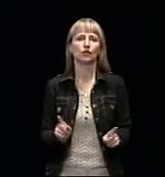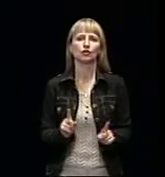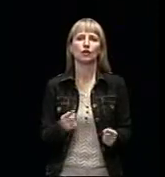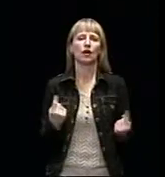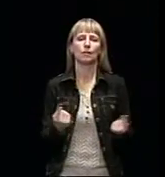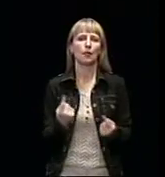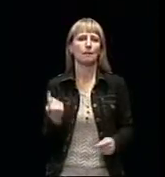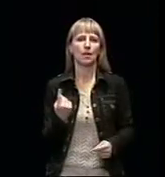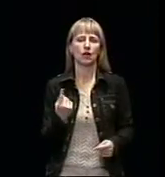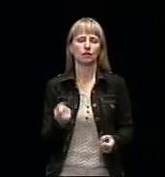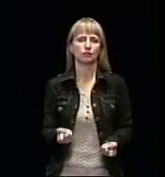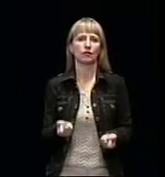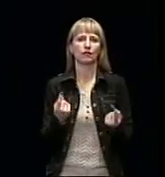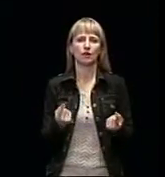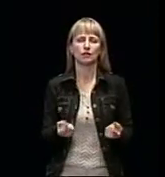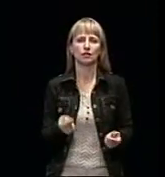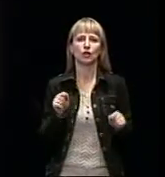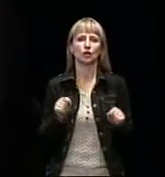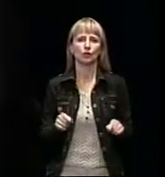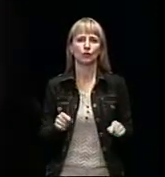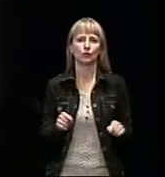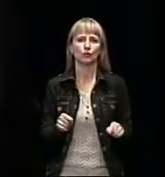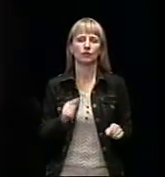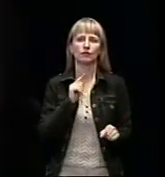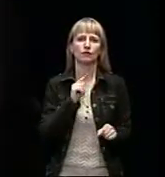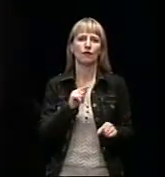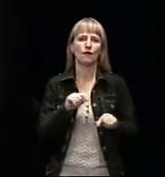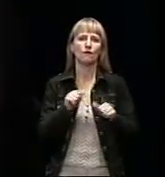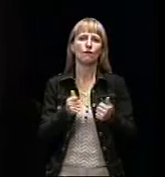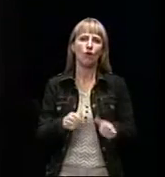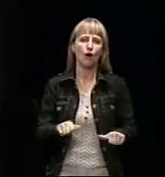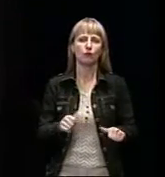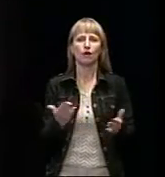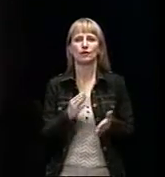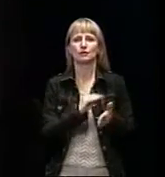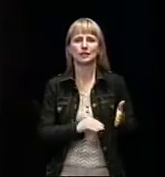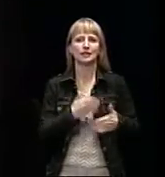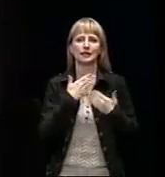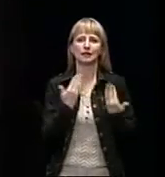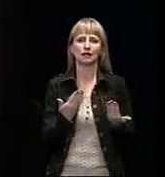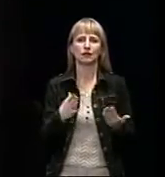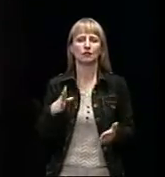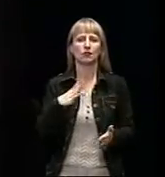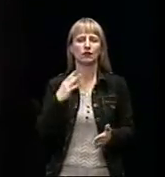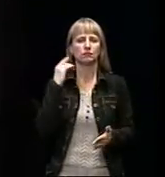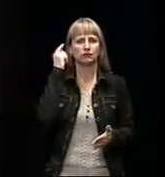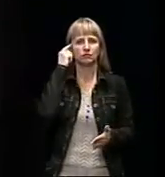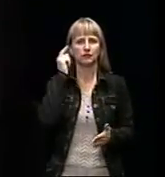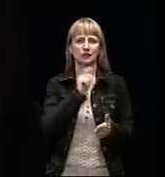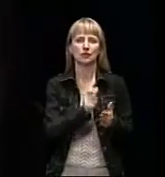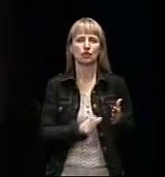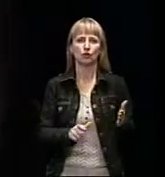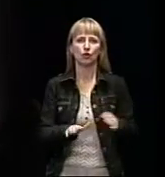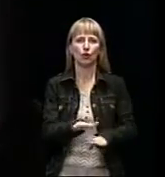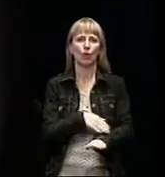зазвичай перше народжується? Тут вообще никакой формулы, никакого нет рецепта. Бывает, валяется какой-то стишок